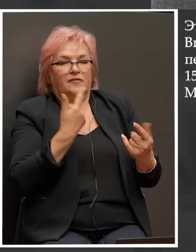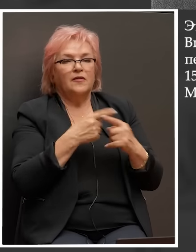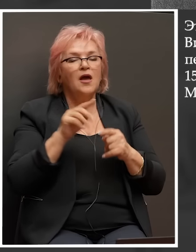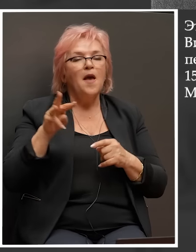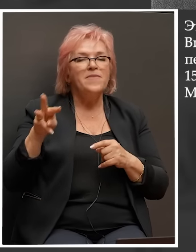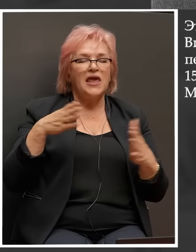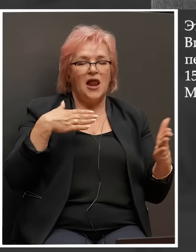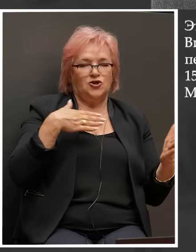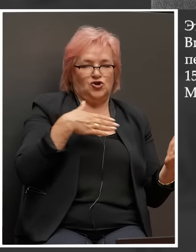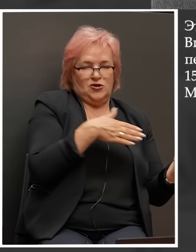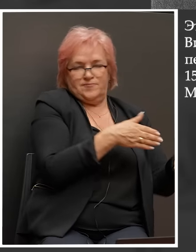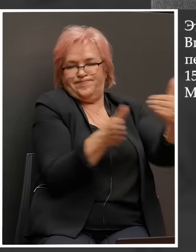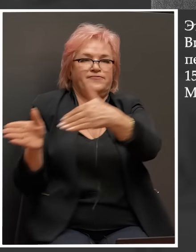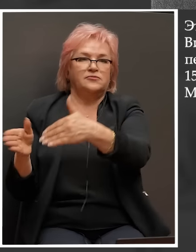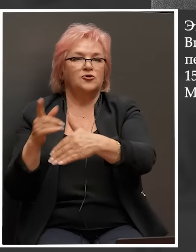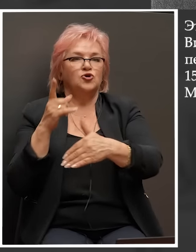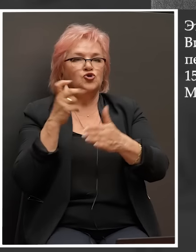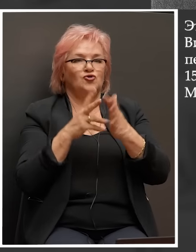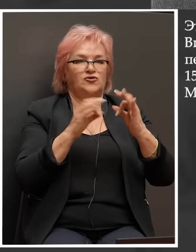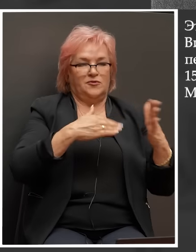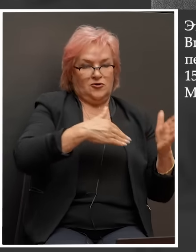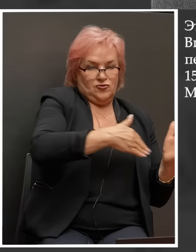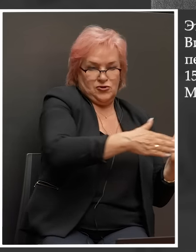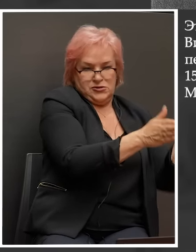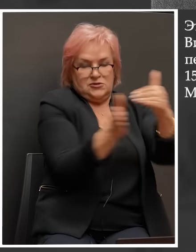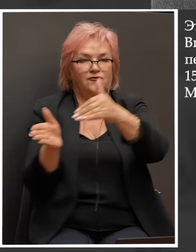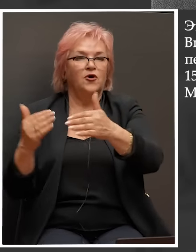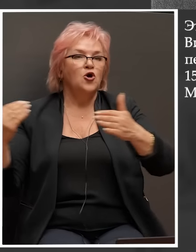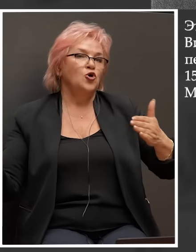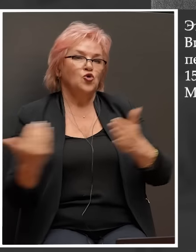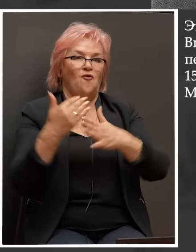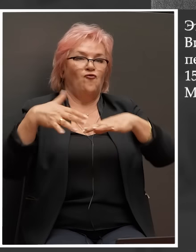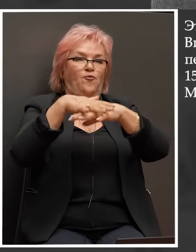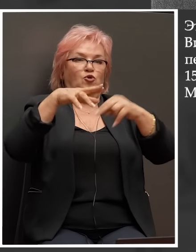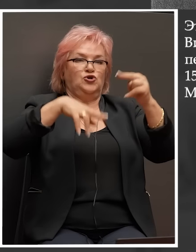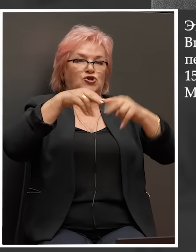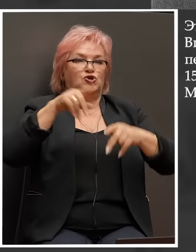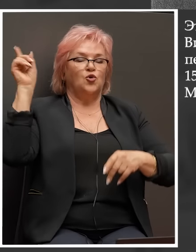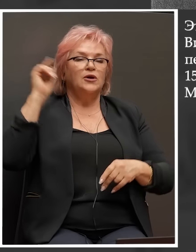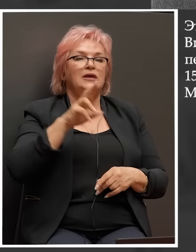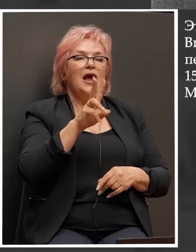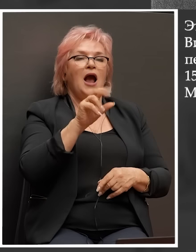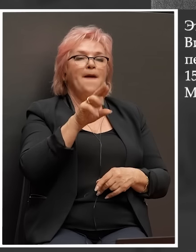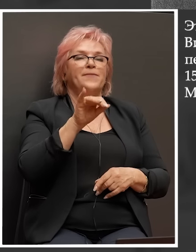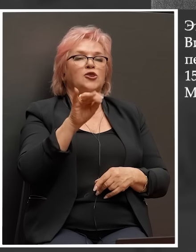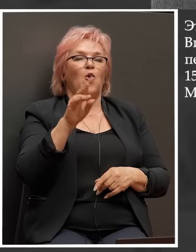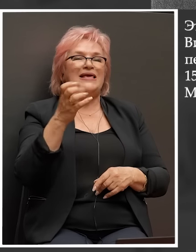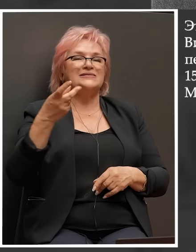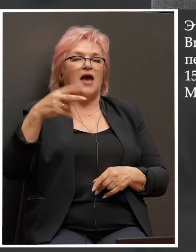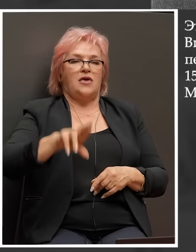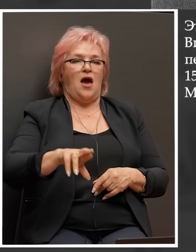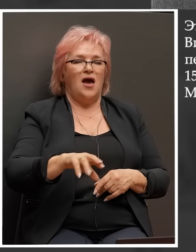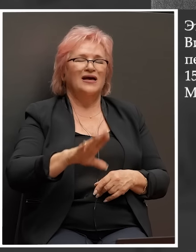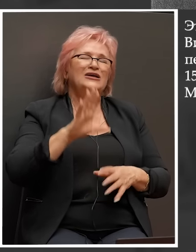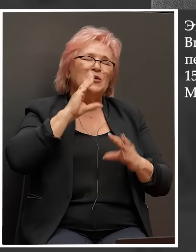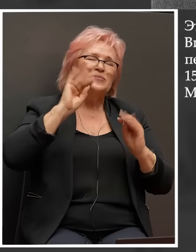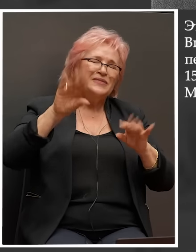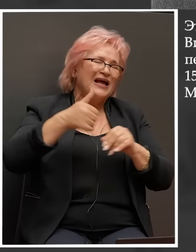Микеланджело разворачивает площадь на 180 градусов. И строит новую площадь, которая называется Капитолийской. Но самое главное даже не